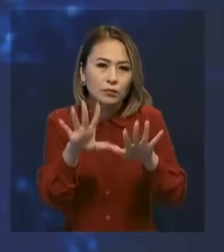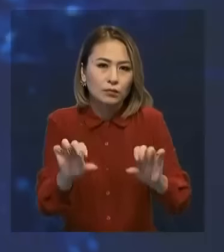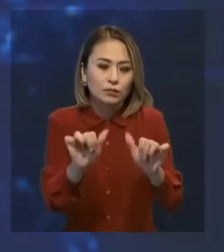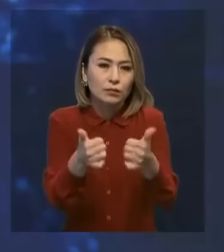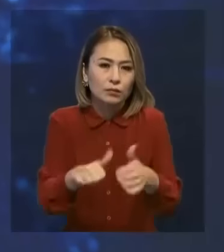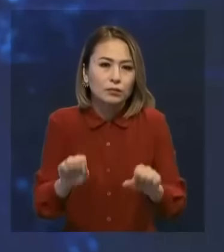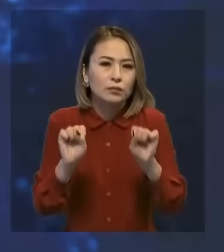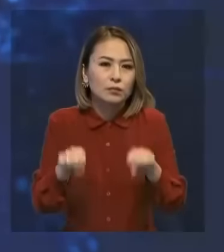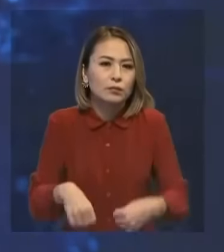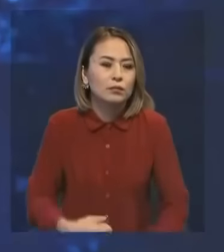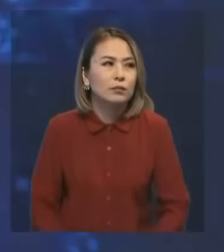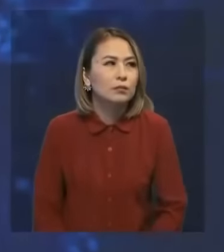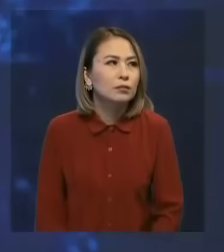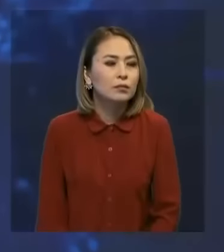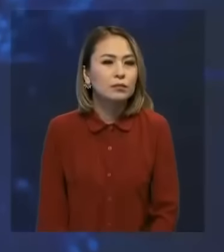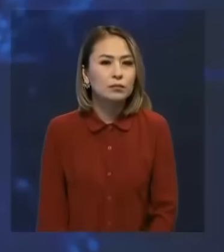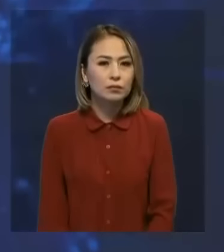орталығында рәсімдей алады.